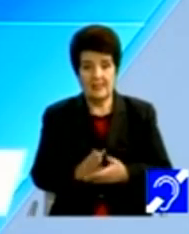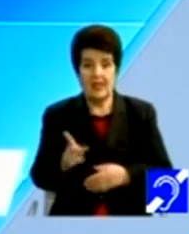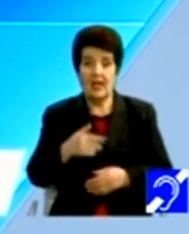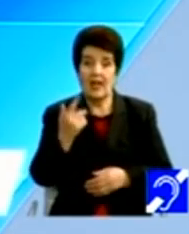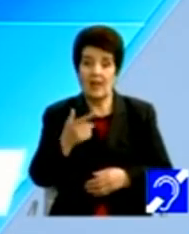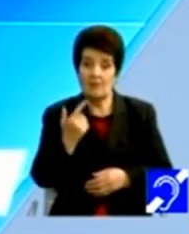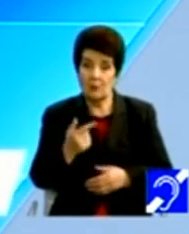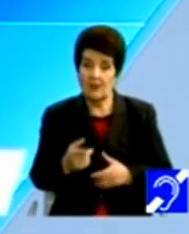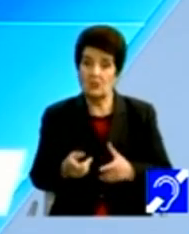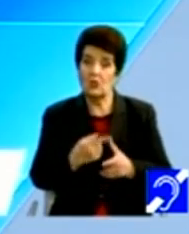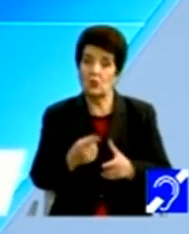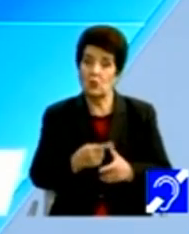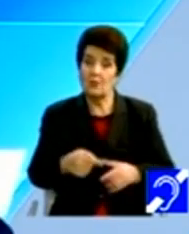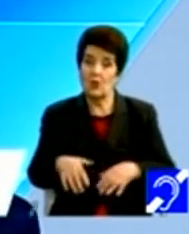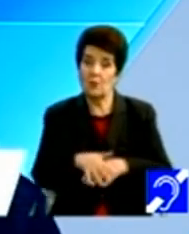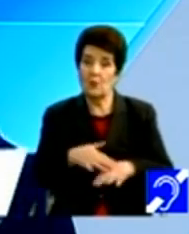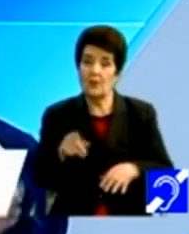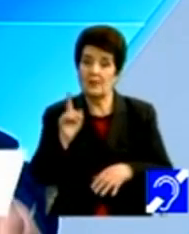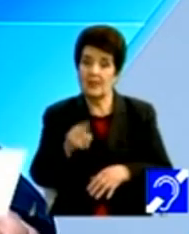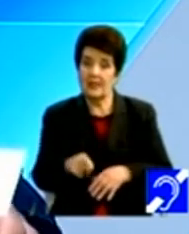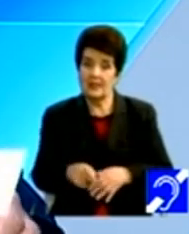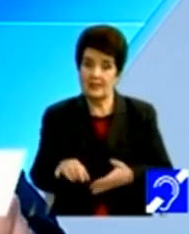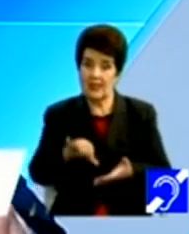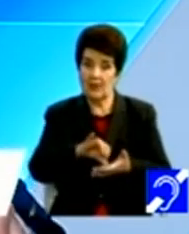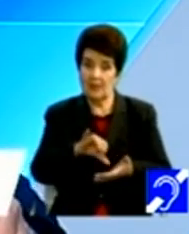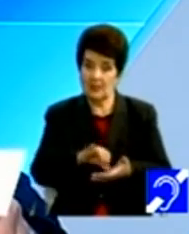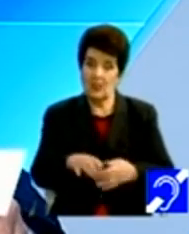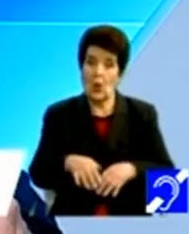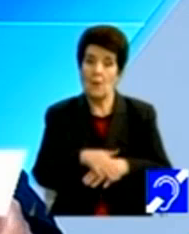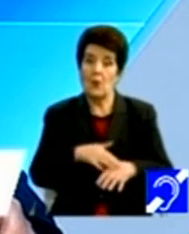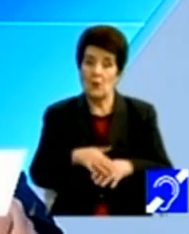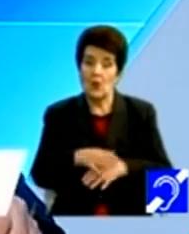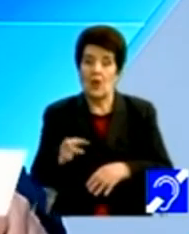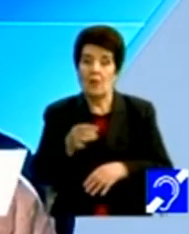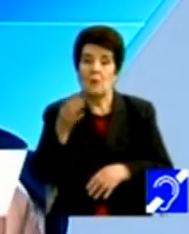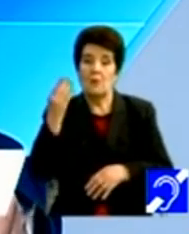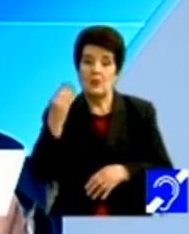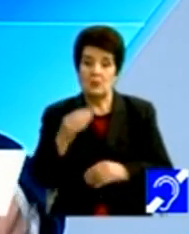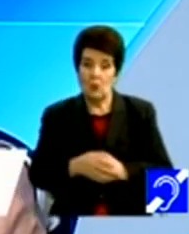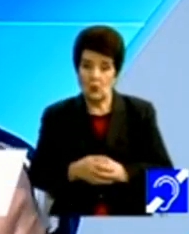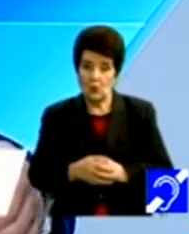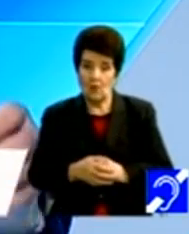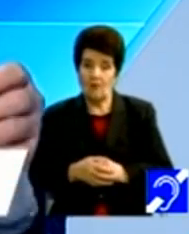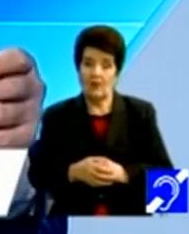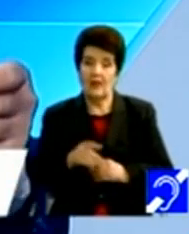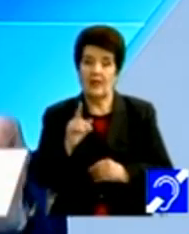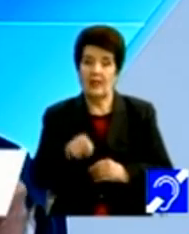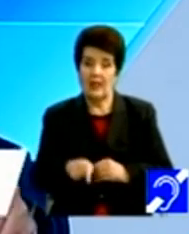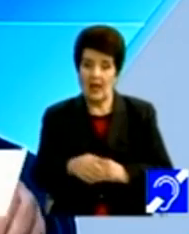vorbește în numele poporului și este cel care reprezintă poporul Republicii Moldova. Iar